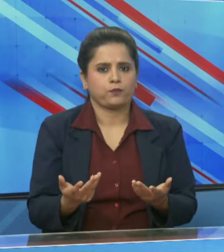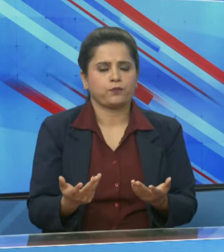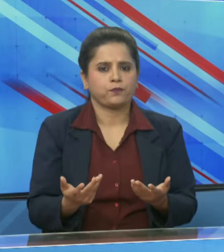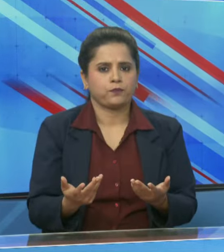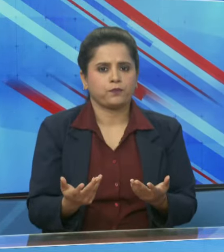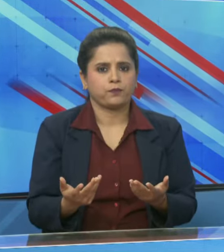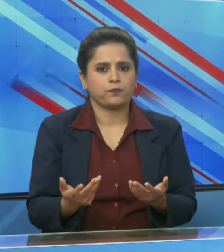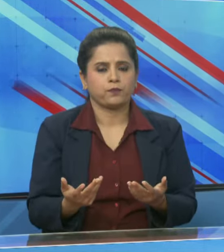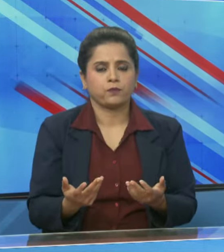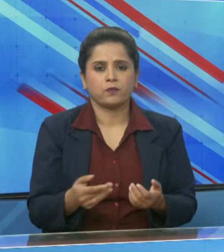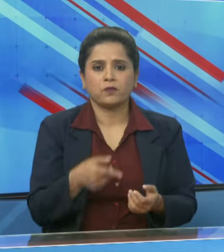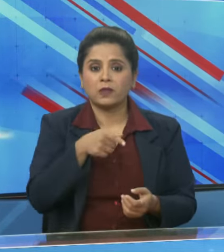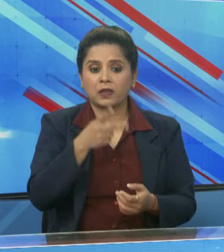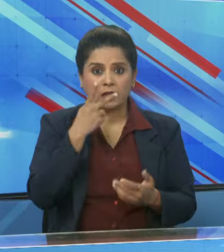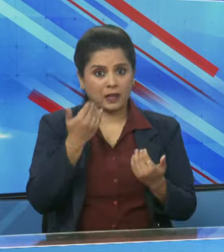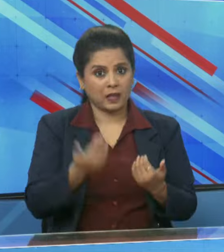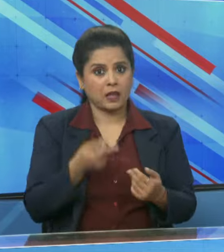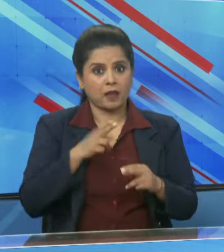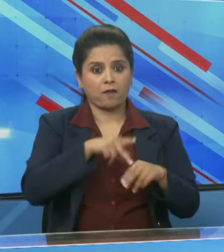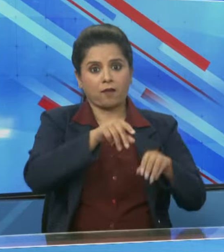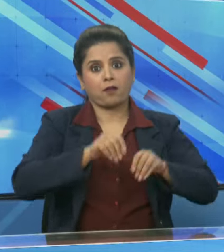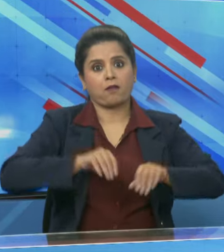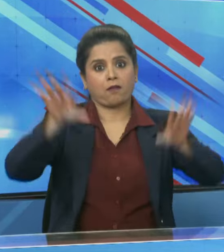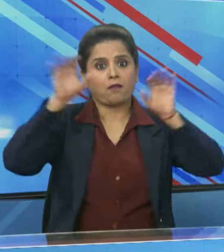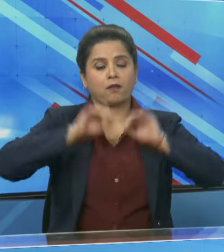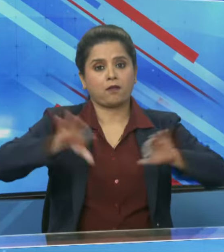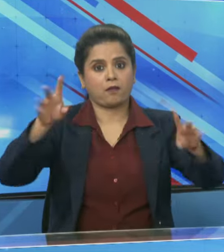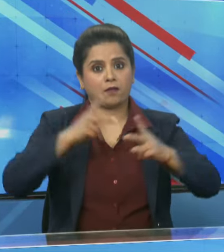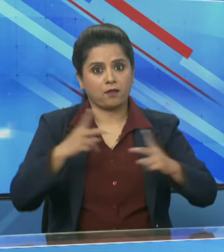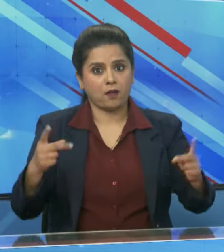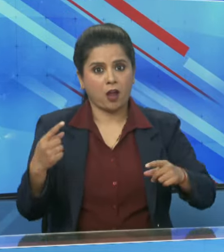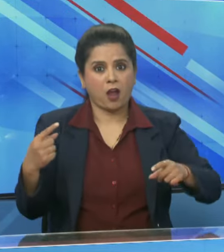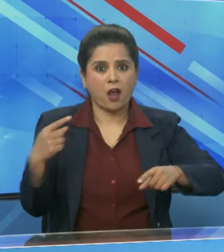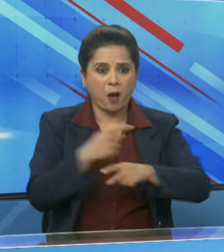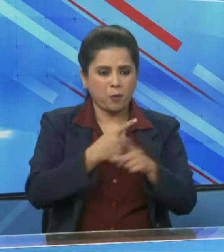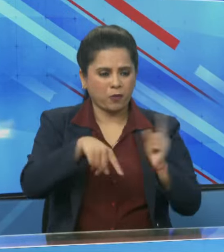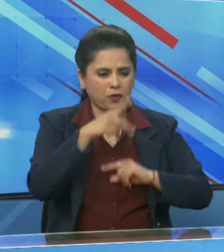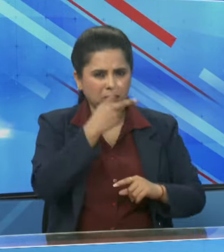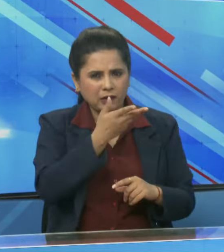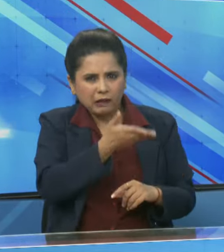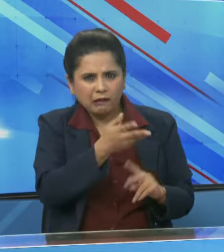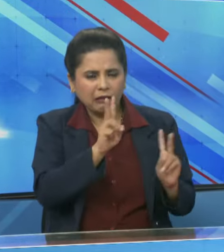अब इस स्तर पर ये अगर कैंपेन विपक्ष का जा रहा है